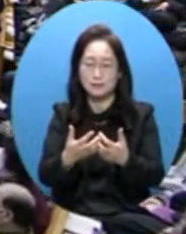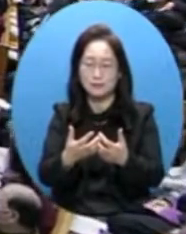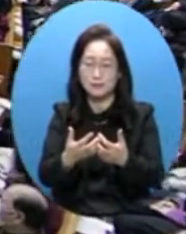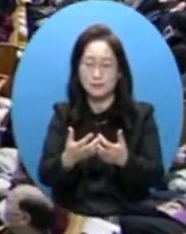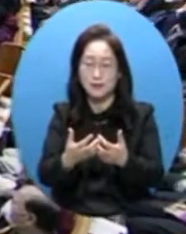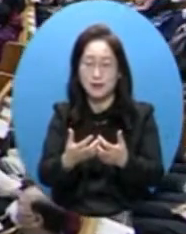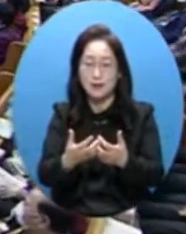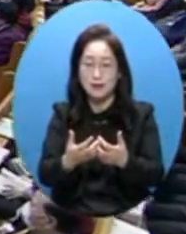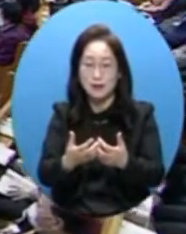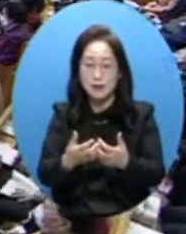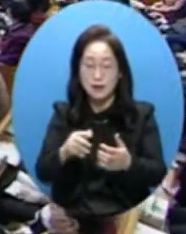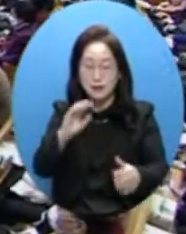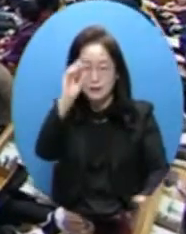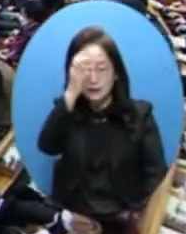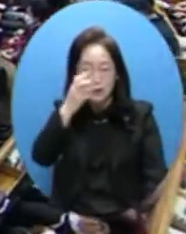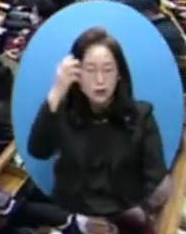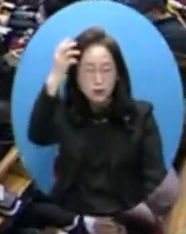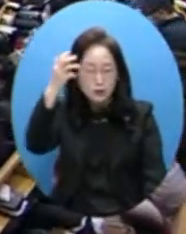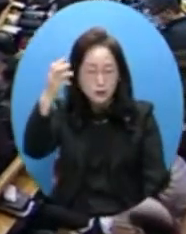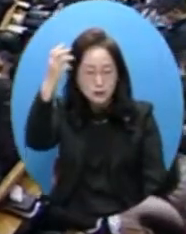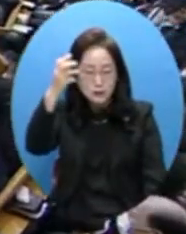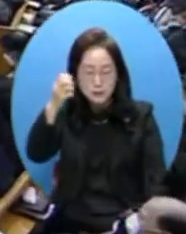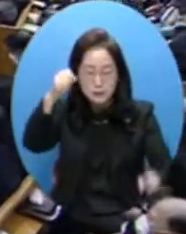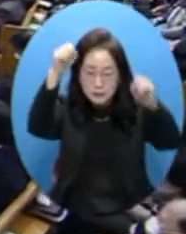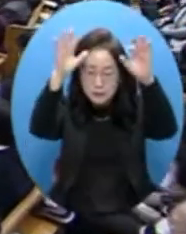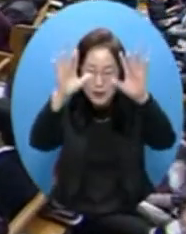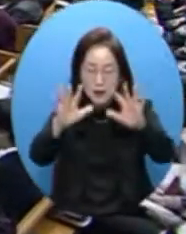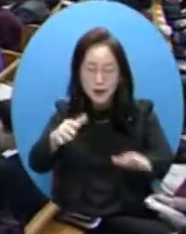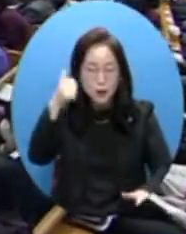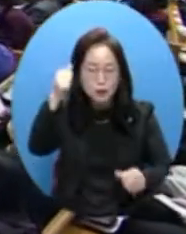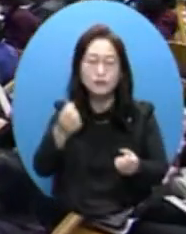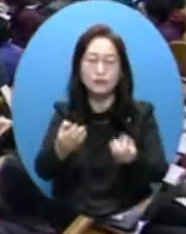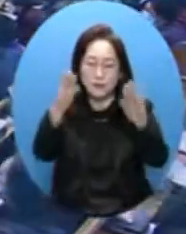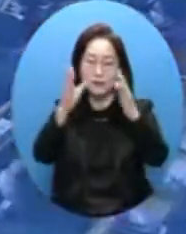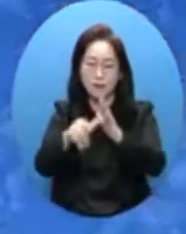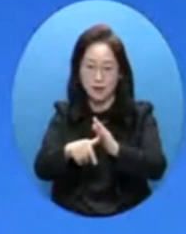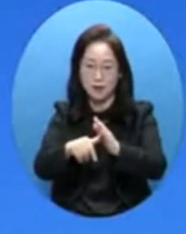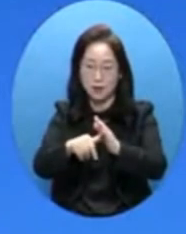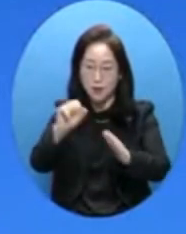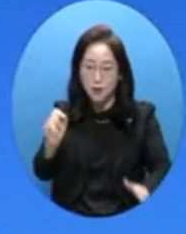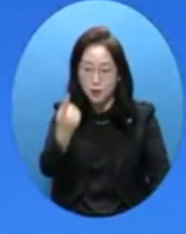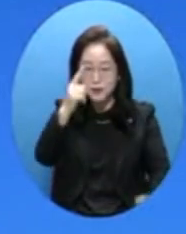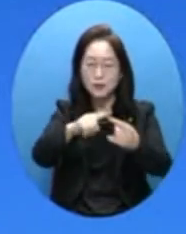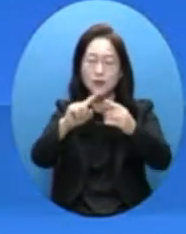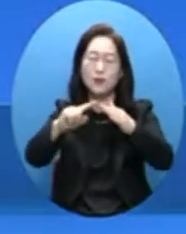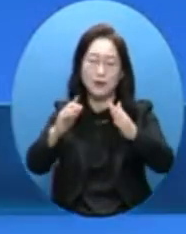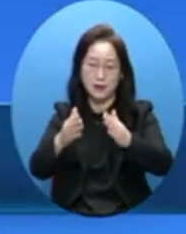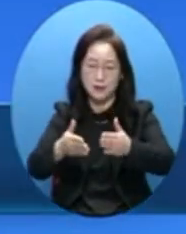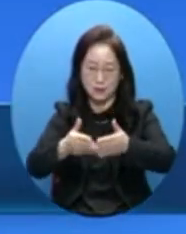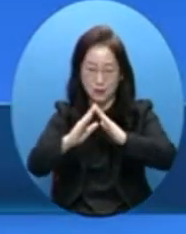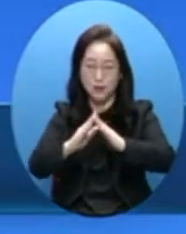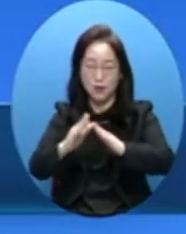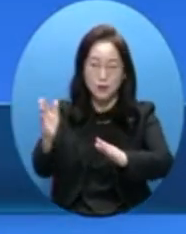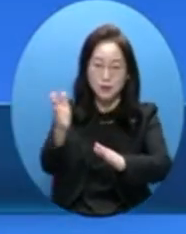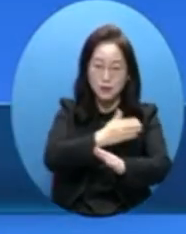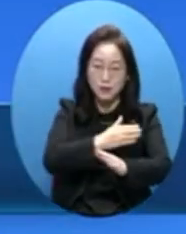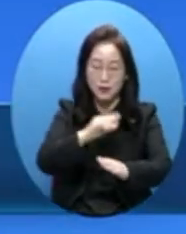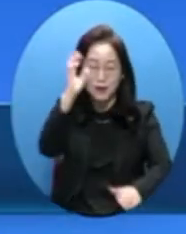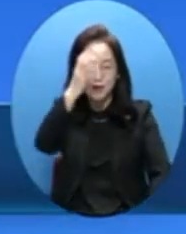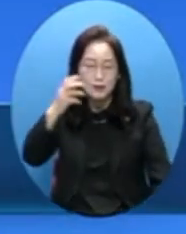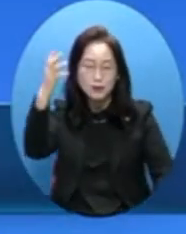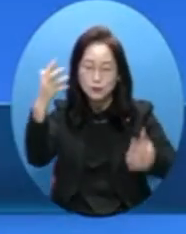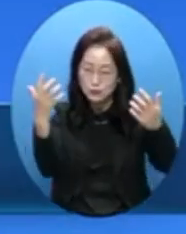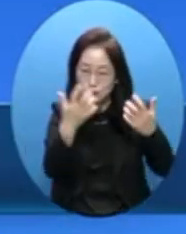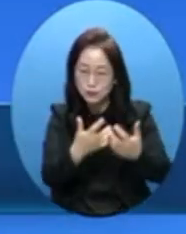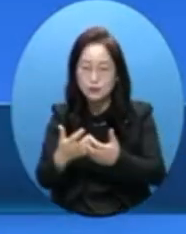온전 성령 강림으로 교회가 탄생되었고 성령 충만의 역사로 교회가 날마다